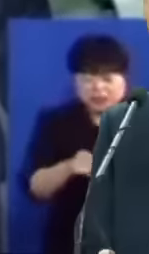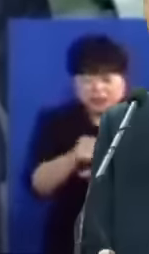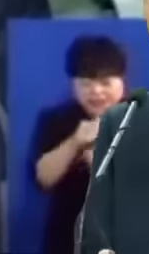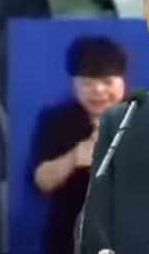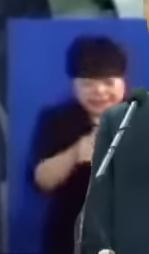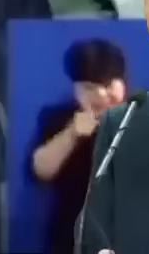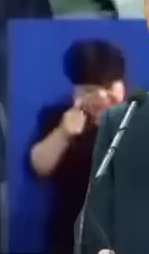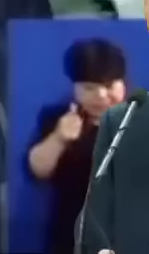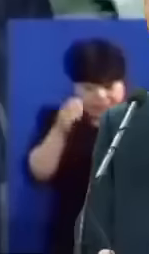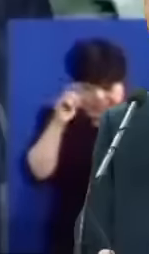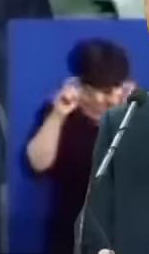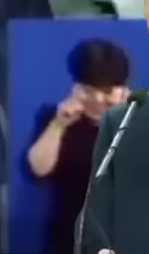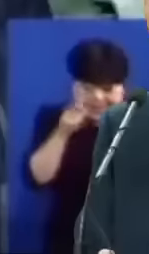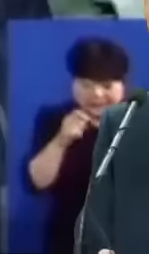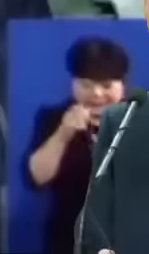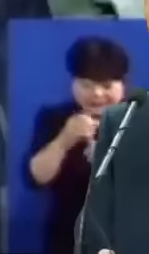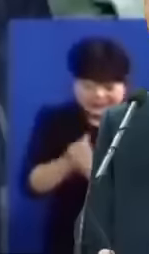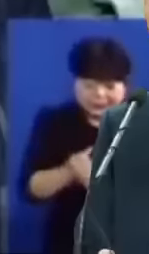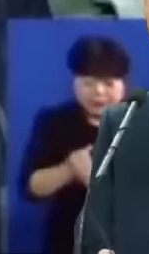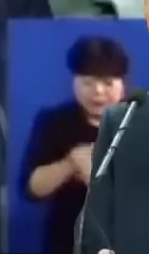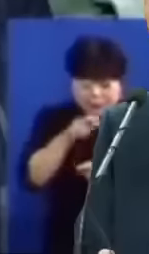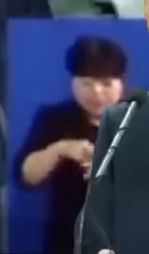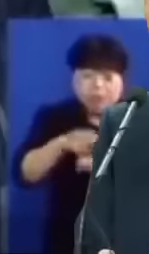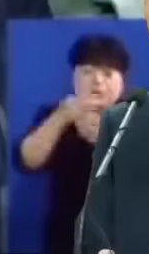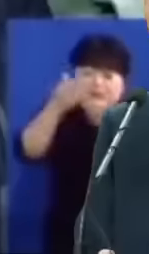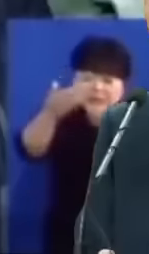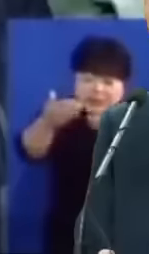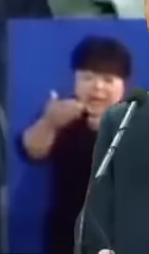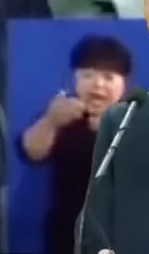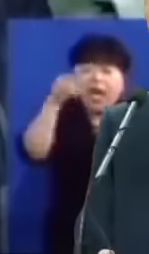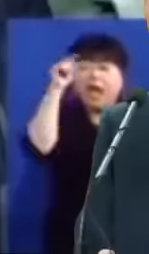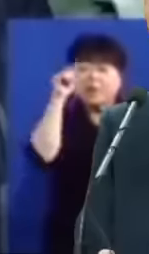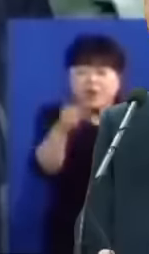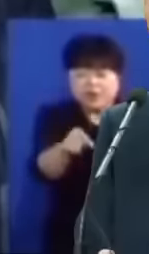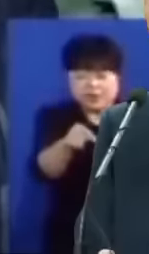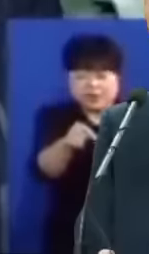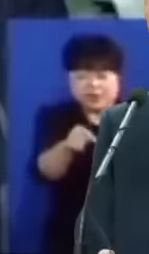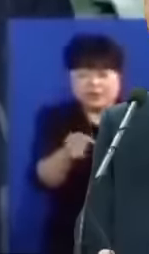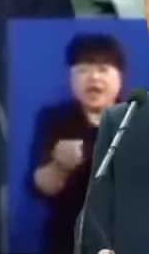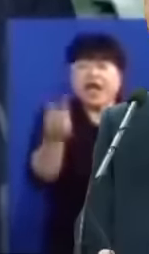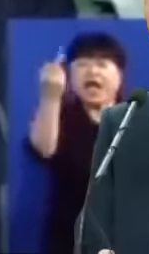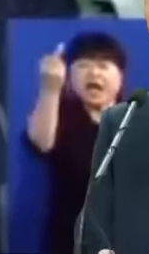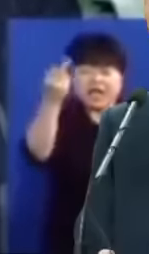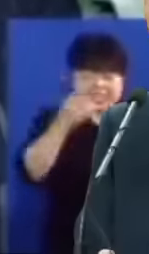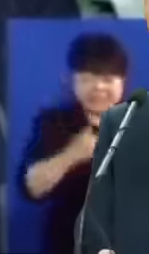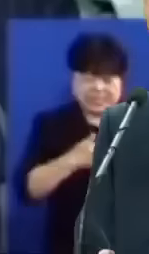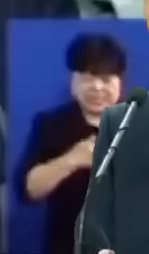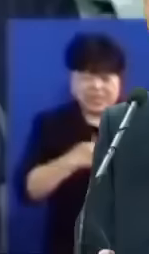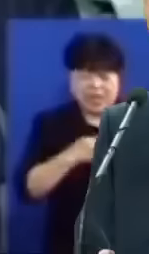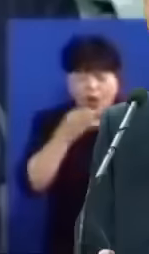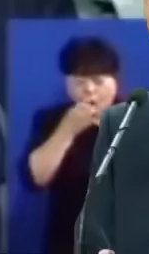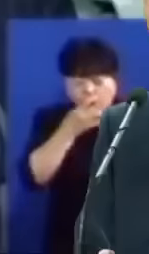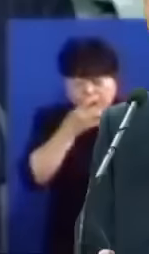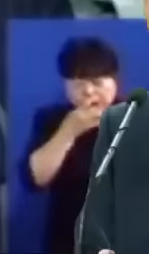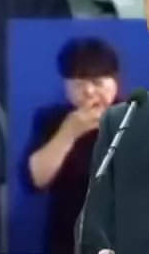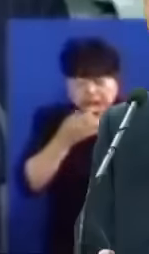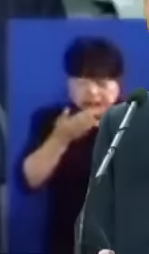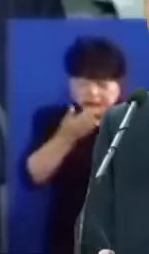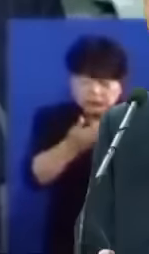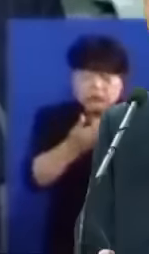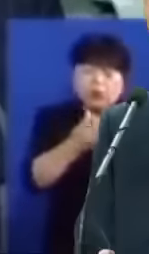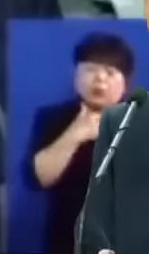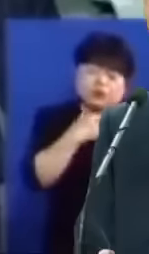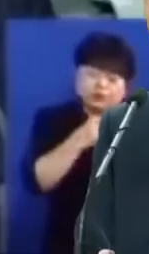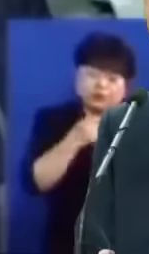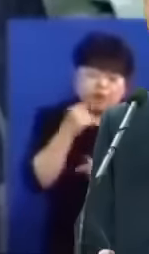하나님은 어린 양을 잡아서 제물로 드리라 그렇게 명령을 하는데 가인은 나는 곡식을 거두어서 이